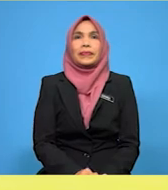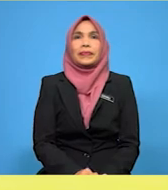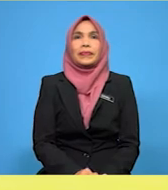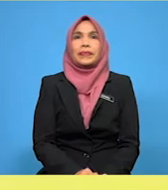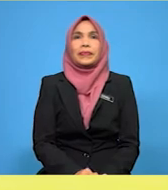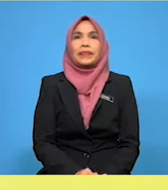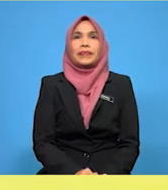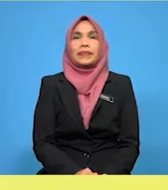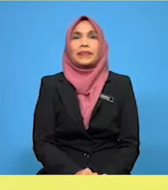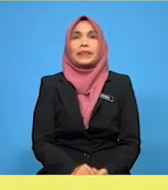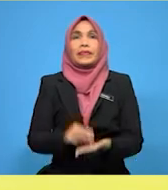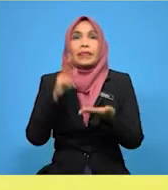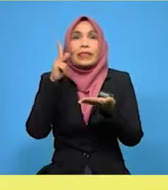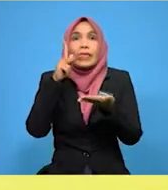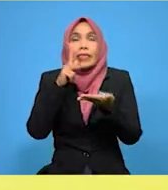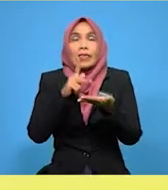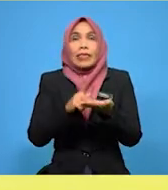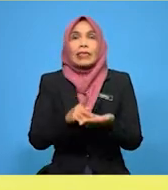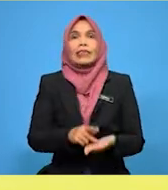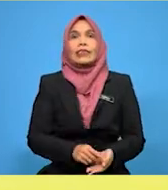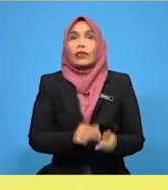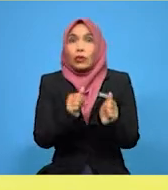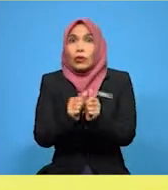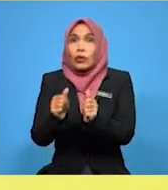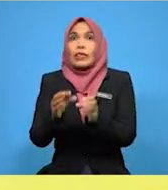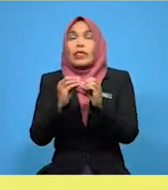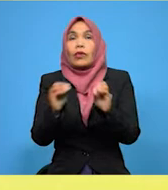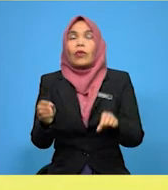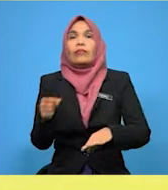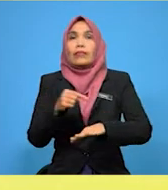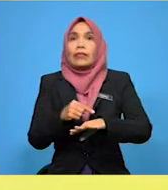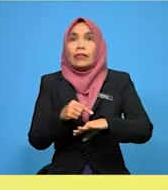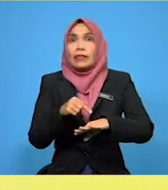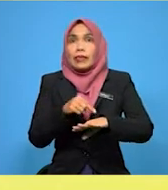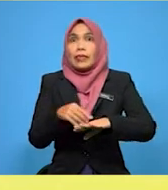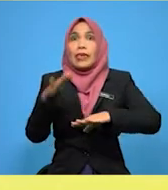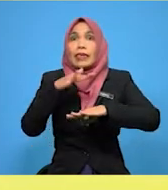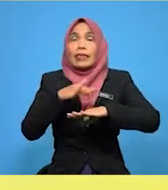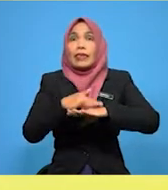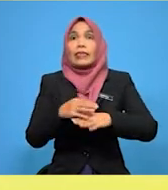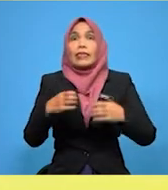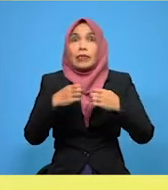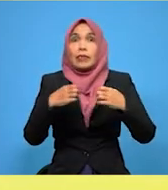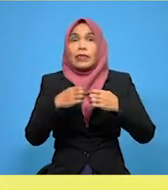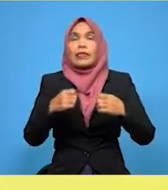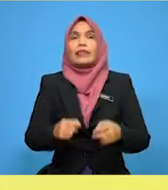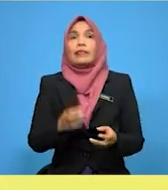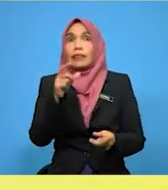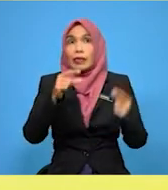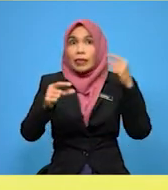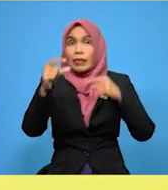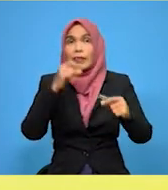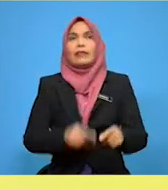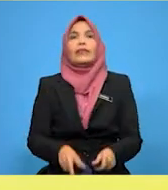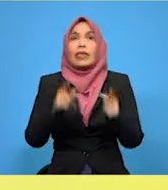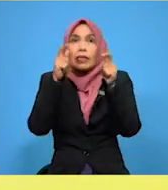Yang pertama, pelajar perlu mengenal pasti susunan telur di atas mesin grading, menentukan kaedah